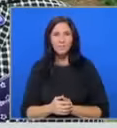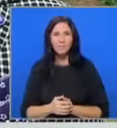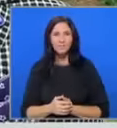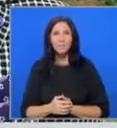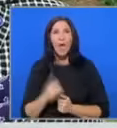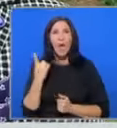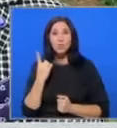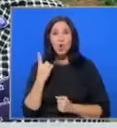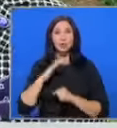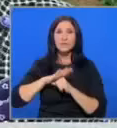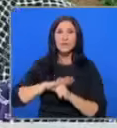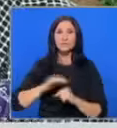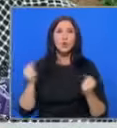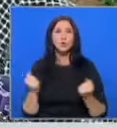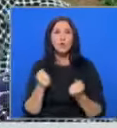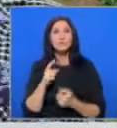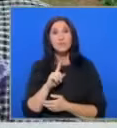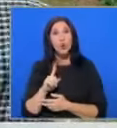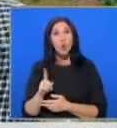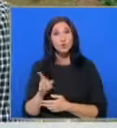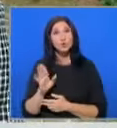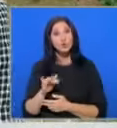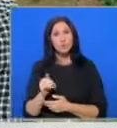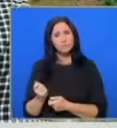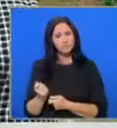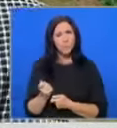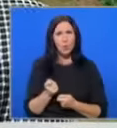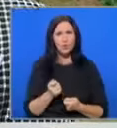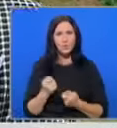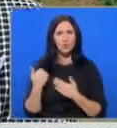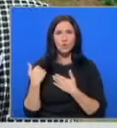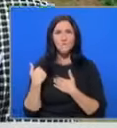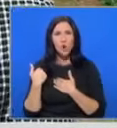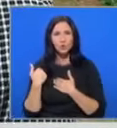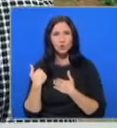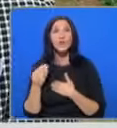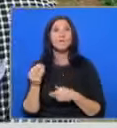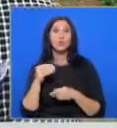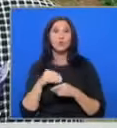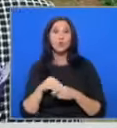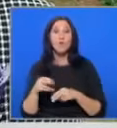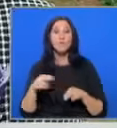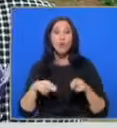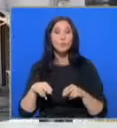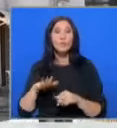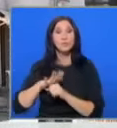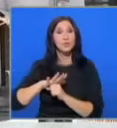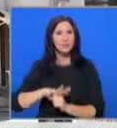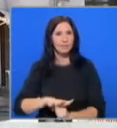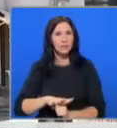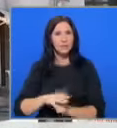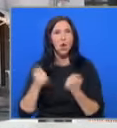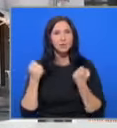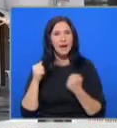едно дискриминационно действие, за което ще си понесат отговорностите, включително в Комисията по дискриминация.